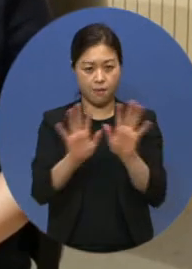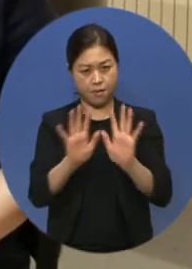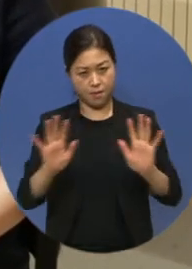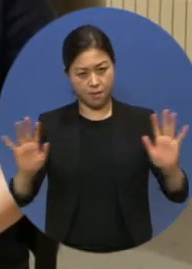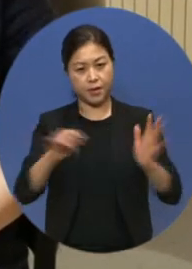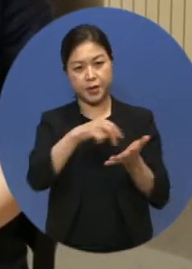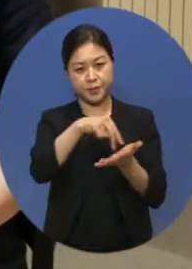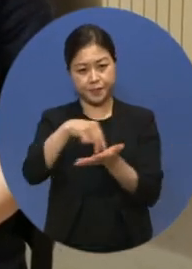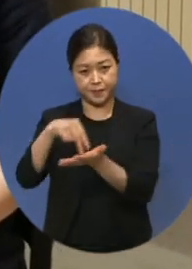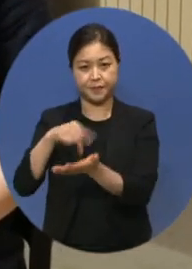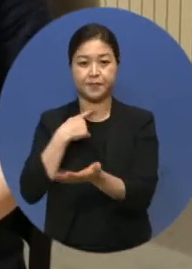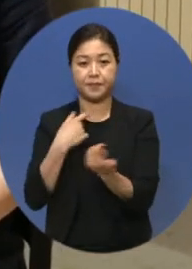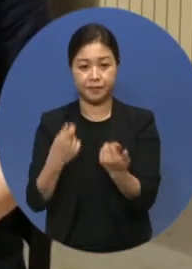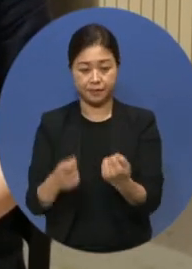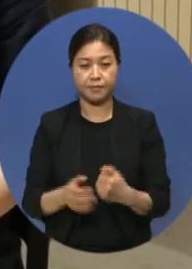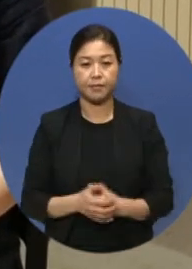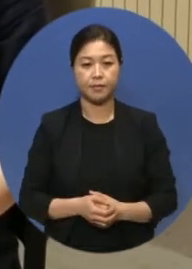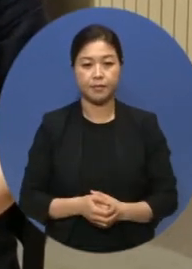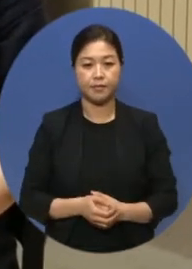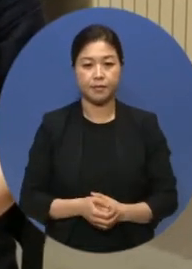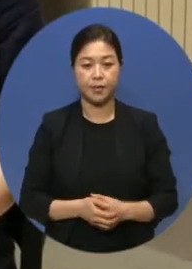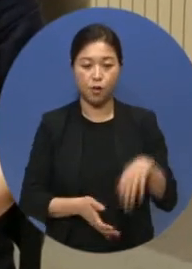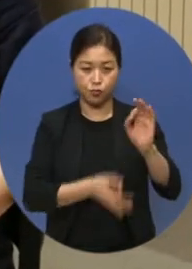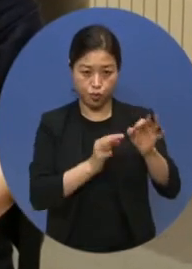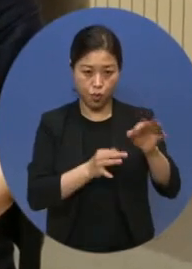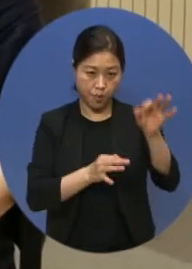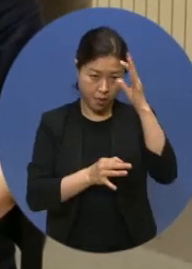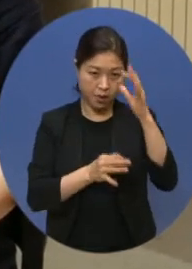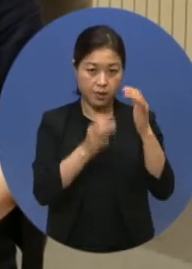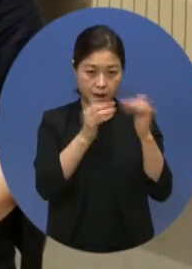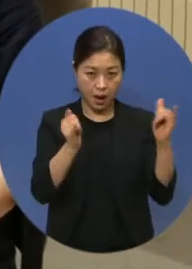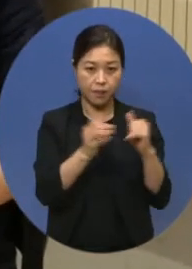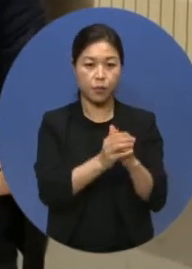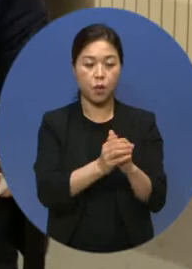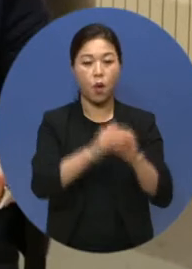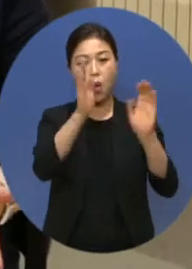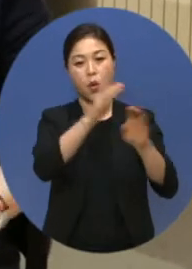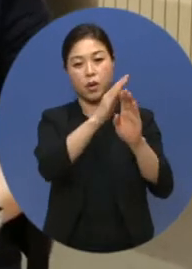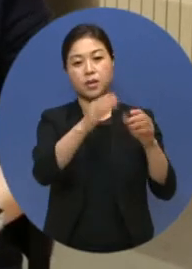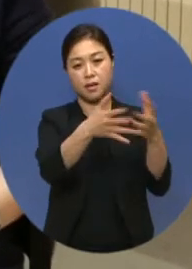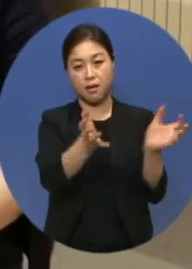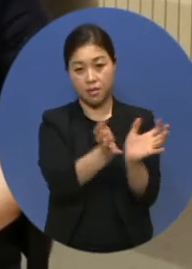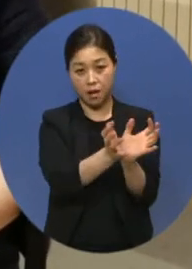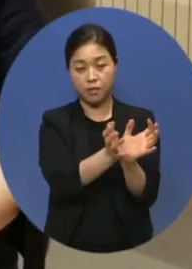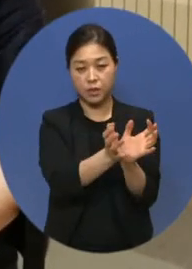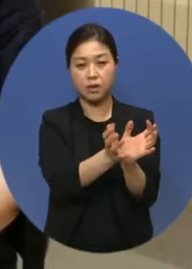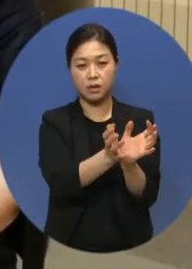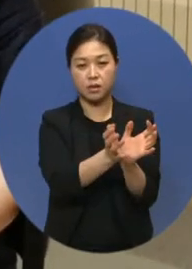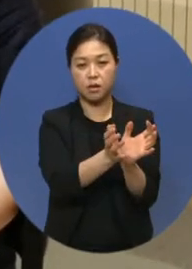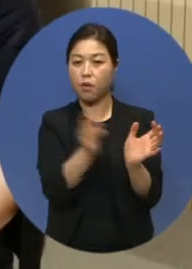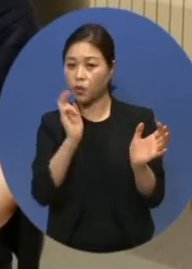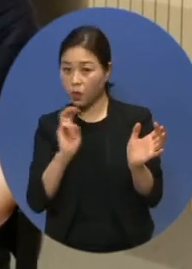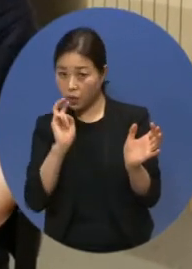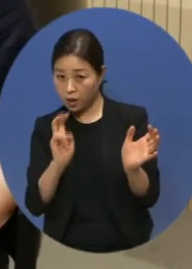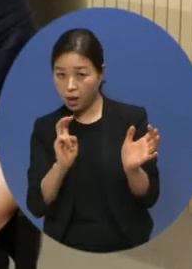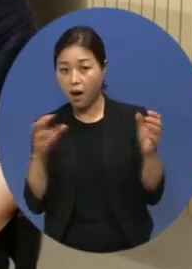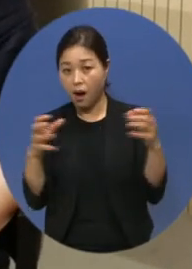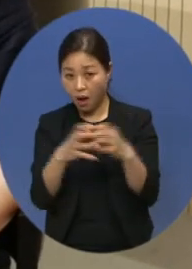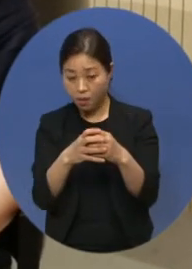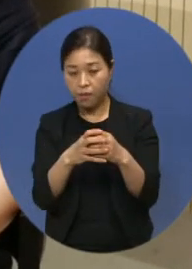섰었고, 그 다음에 프로 연주자들, 오케스트라들이 그들을 서포트해서 정말 멋진